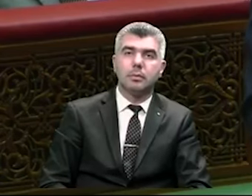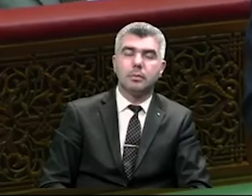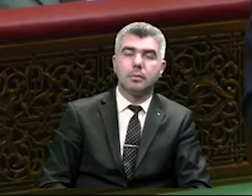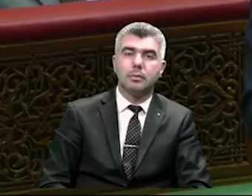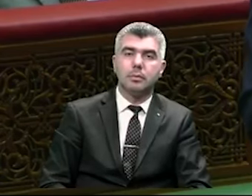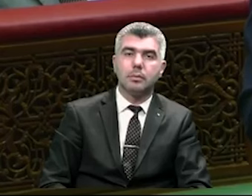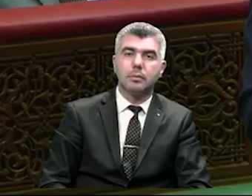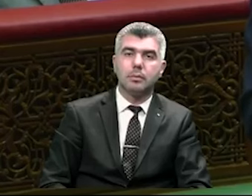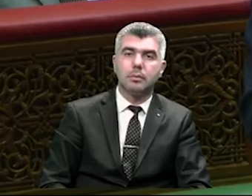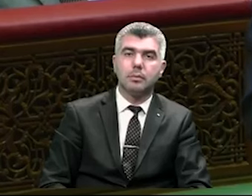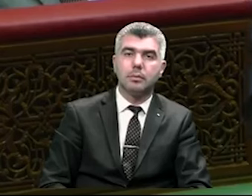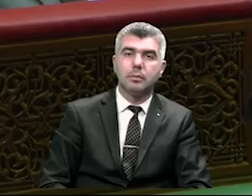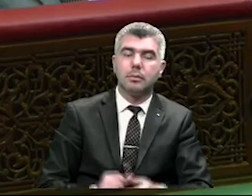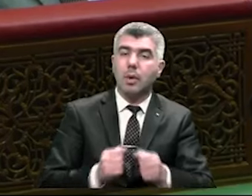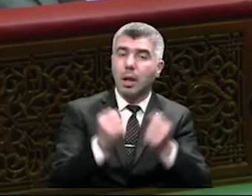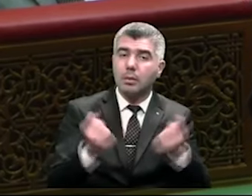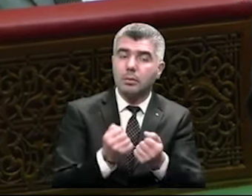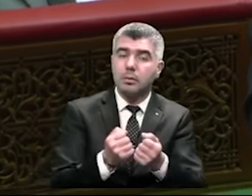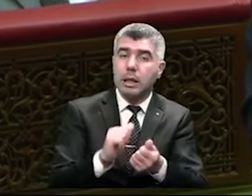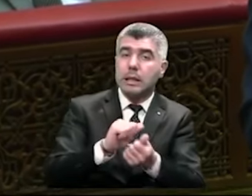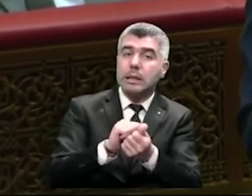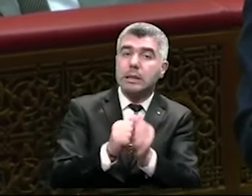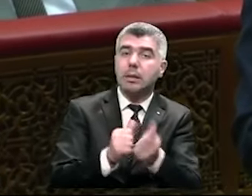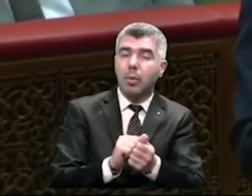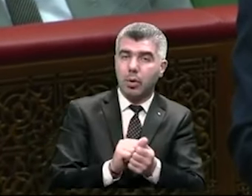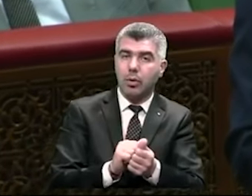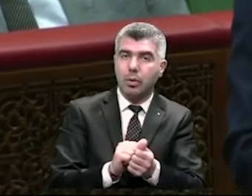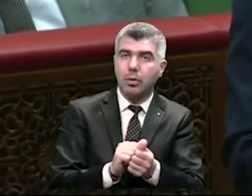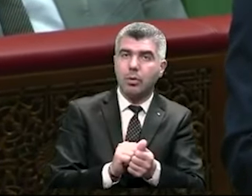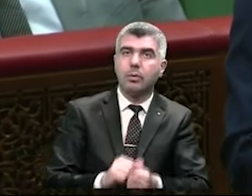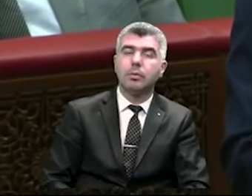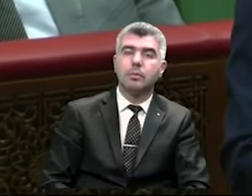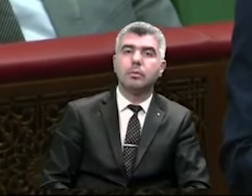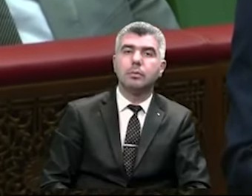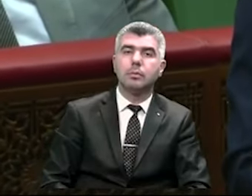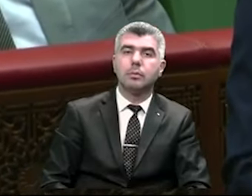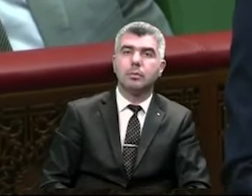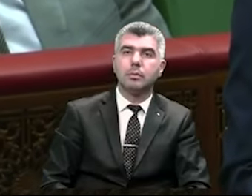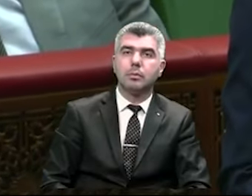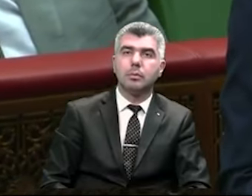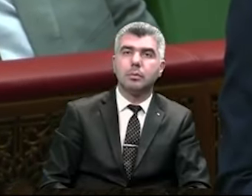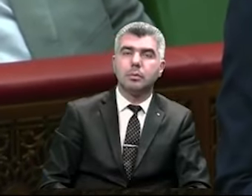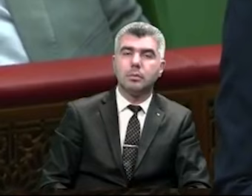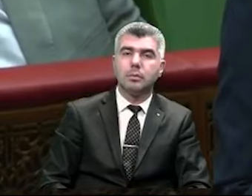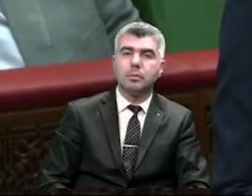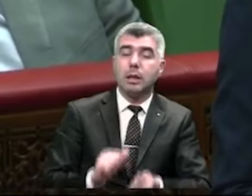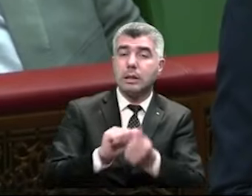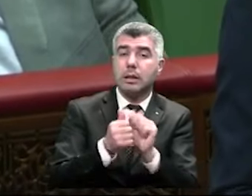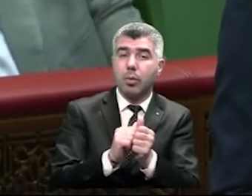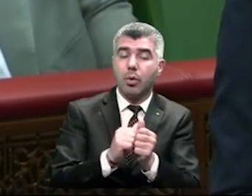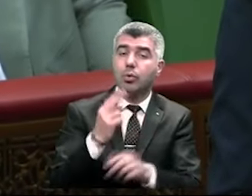البشري والنهوض بالرياضه بما في بما في فيها بما فيها الرياضه